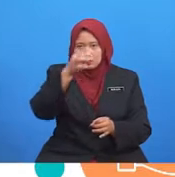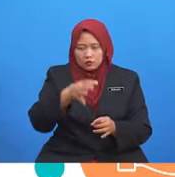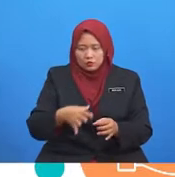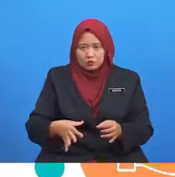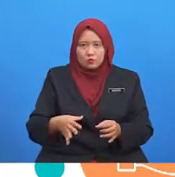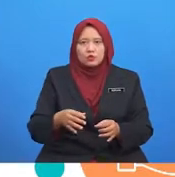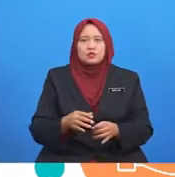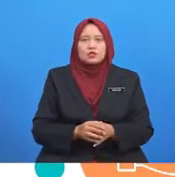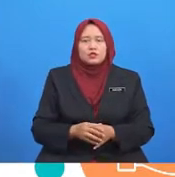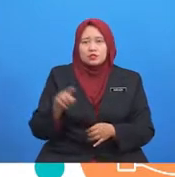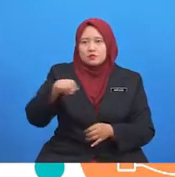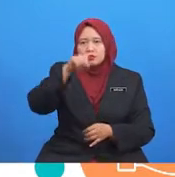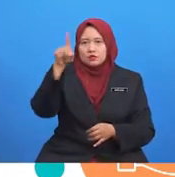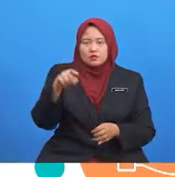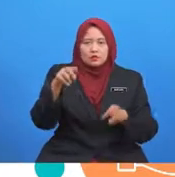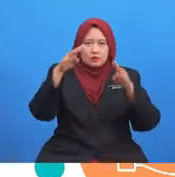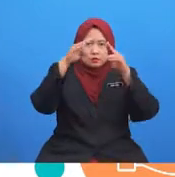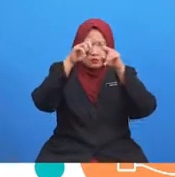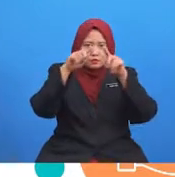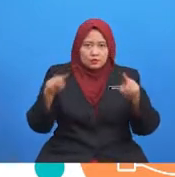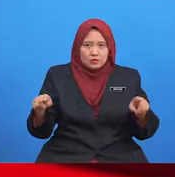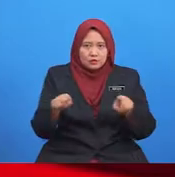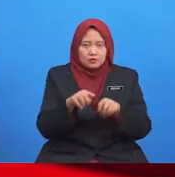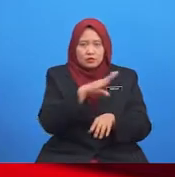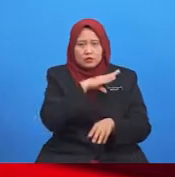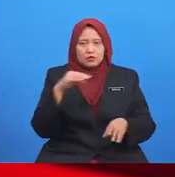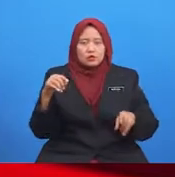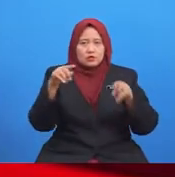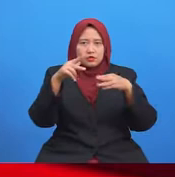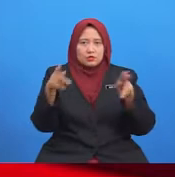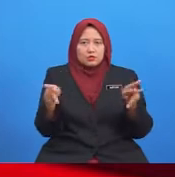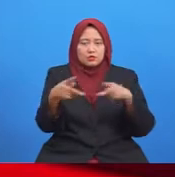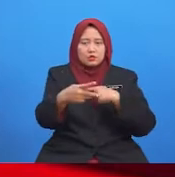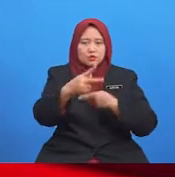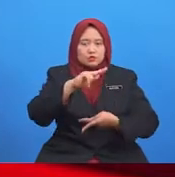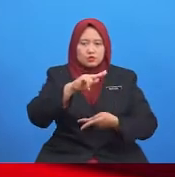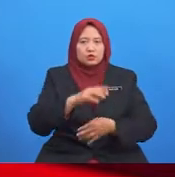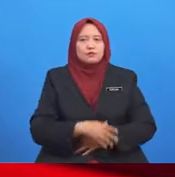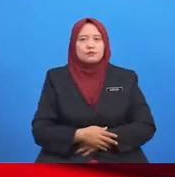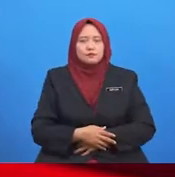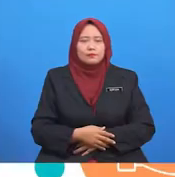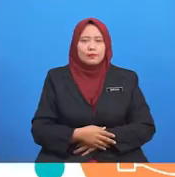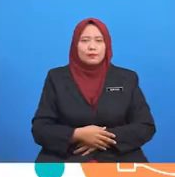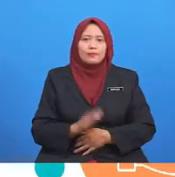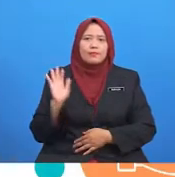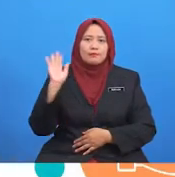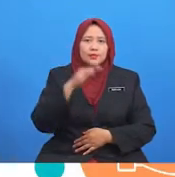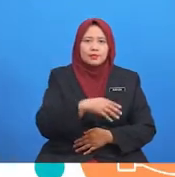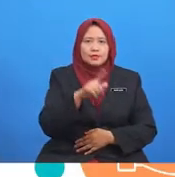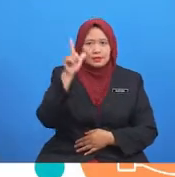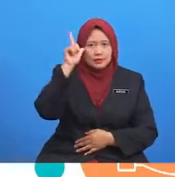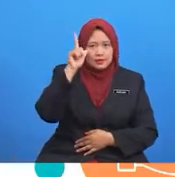sfera, piramid dan kotak. Okey, sekarang mari kita lihat beberapa